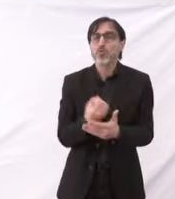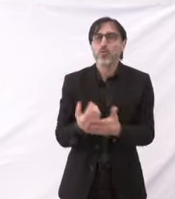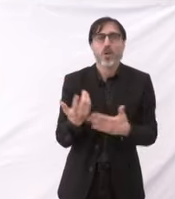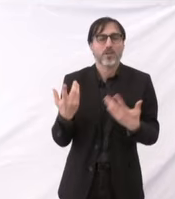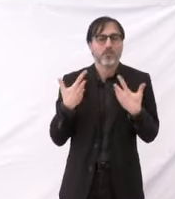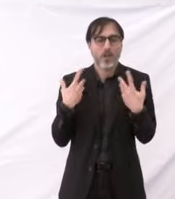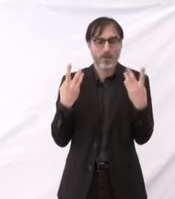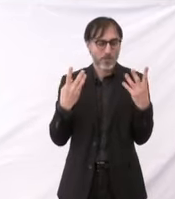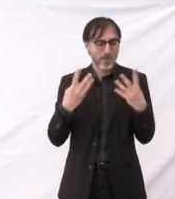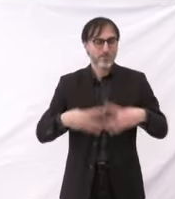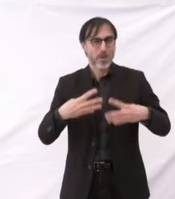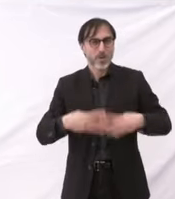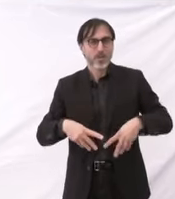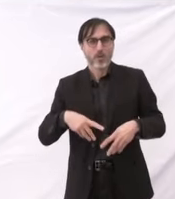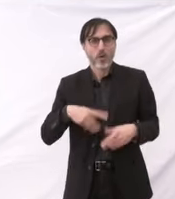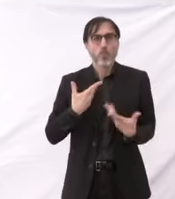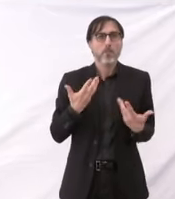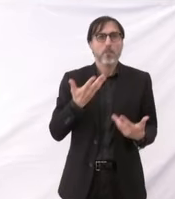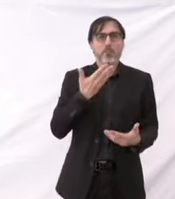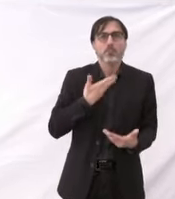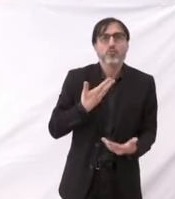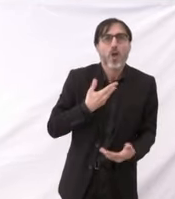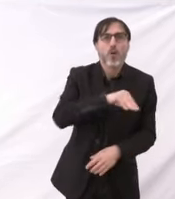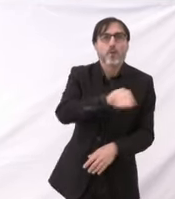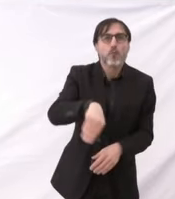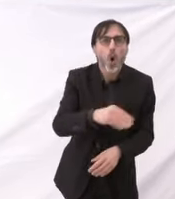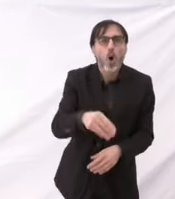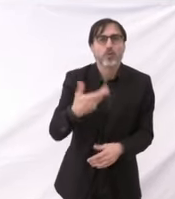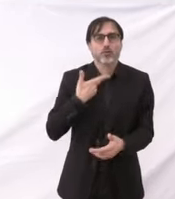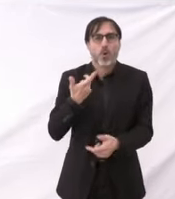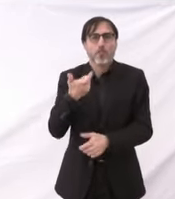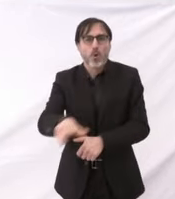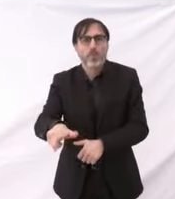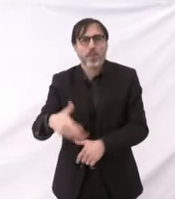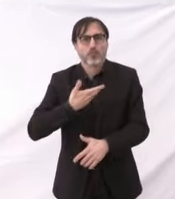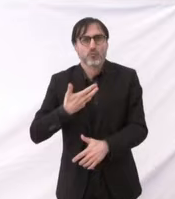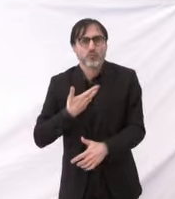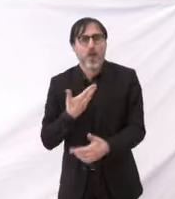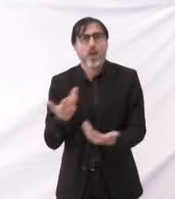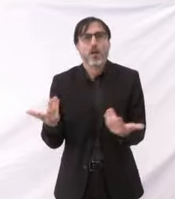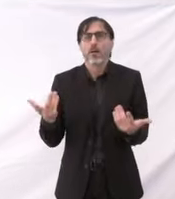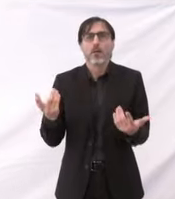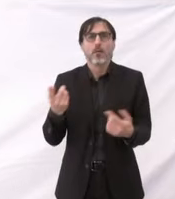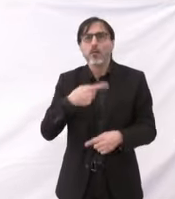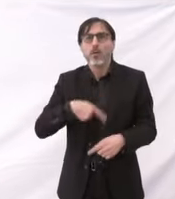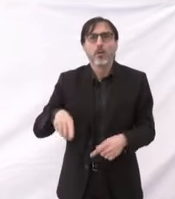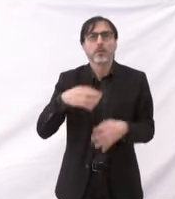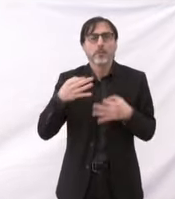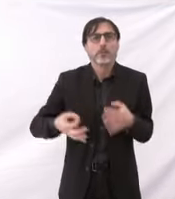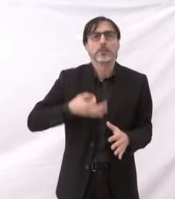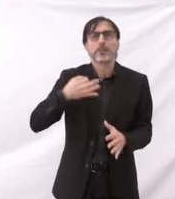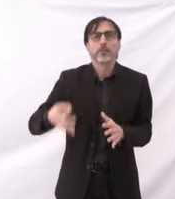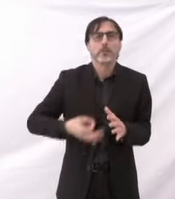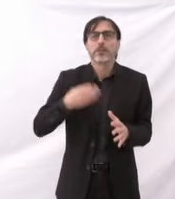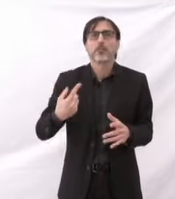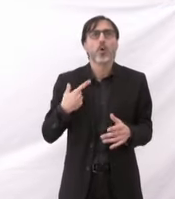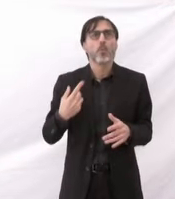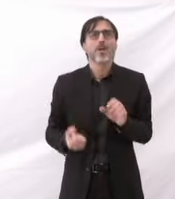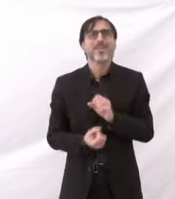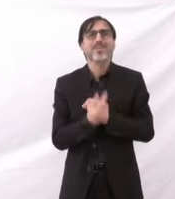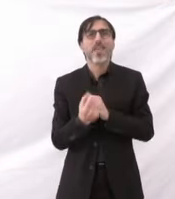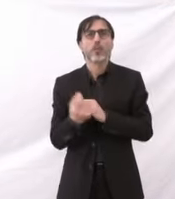dei meccanismi, dei vuoti, delle cause. Noi non possiamo sempre occuparci dei